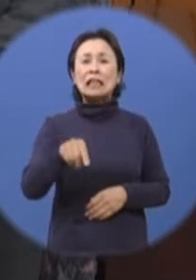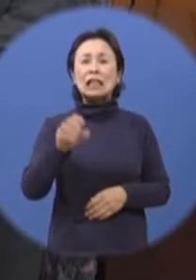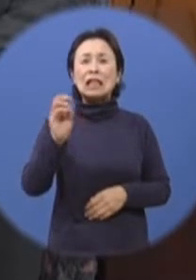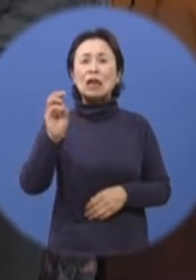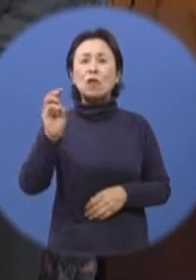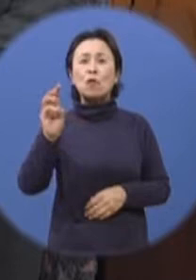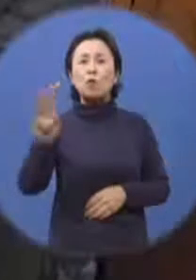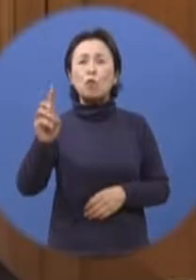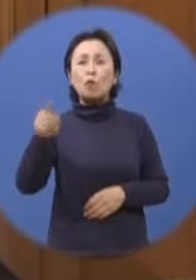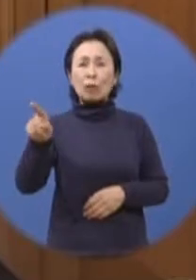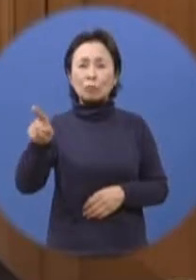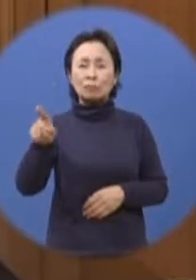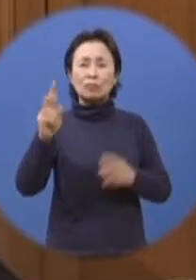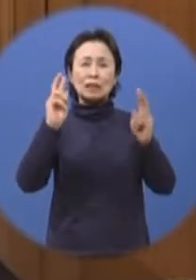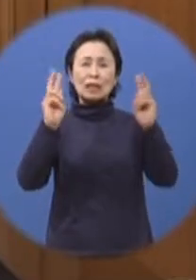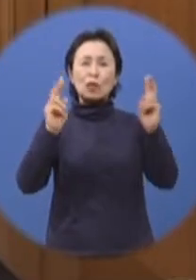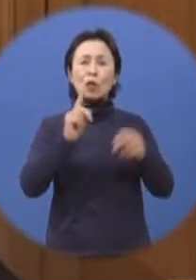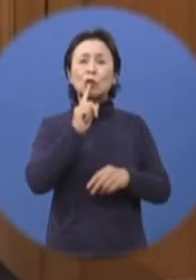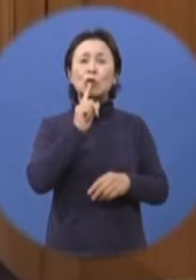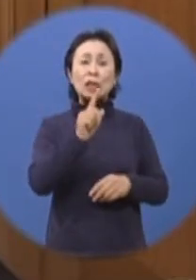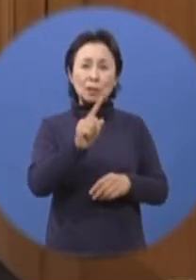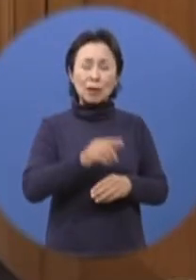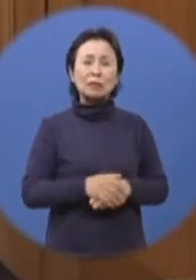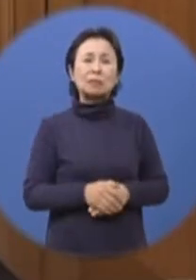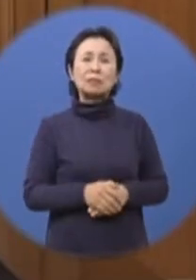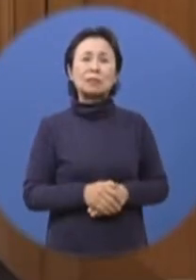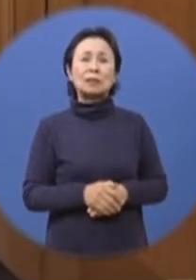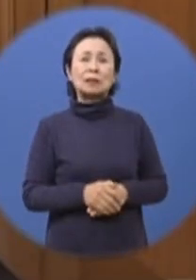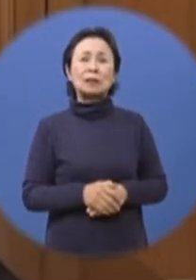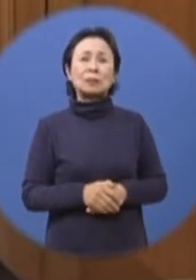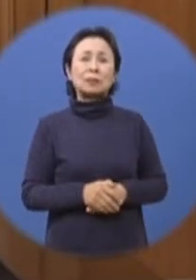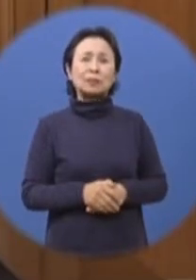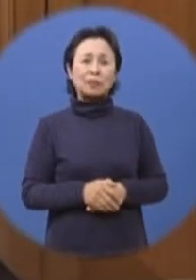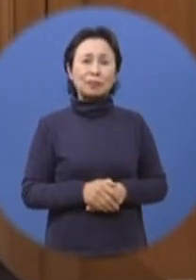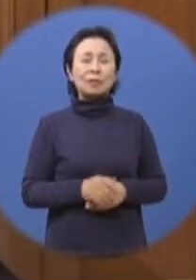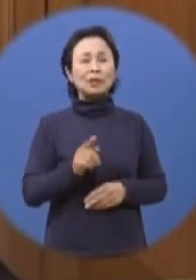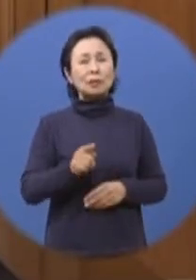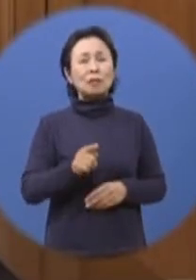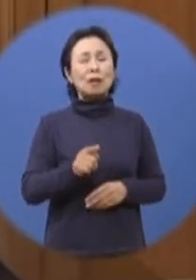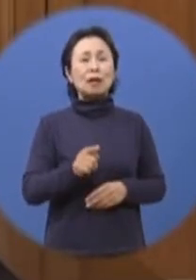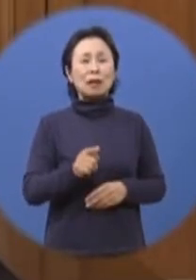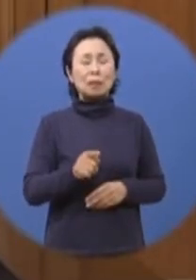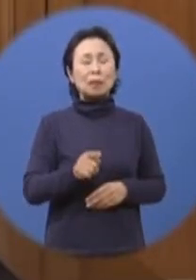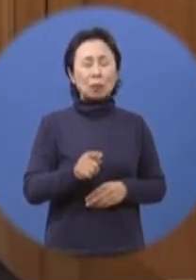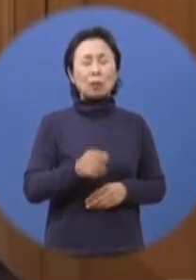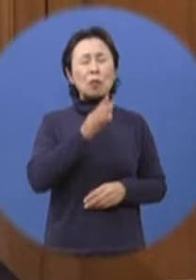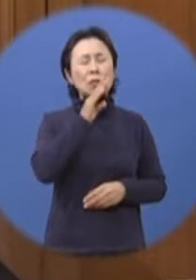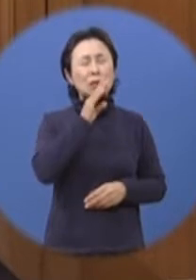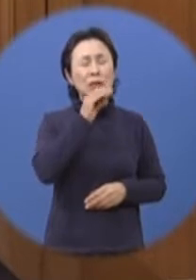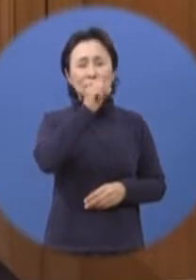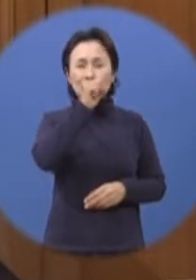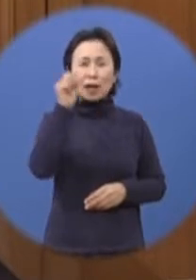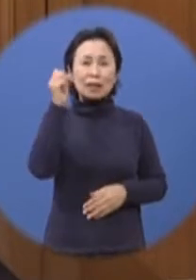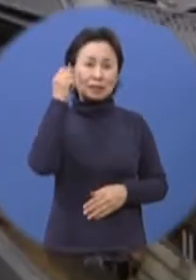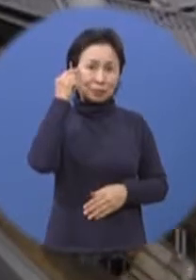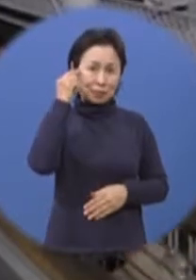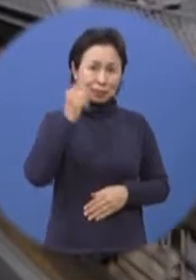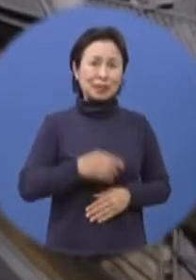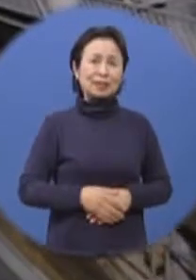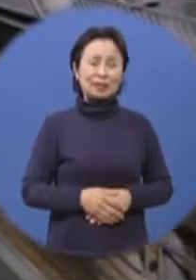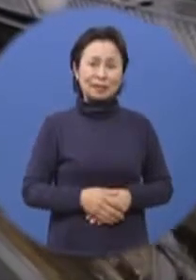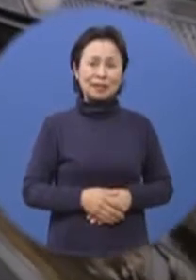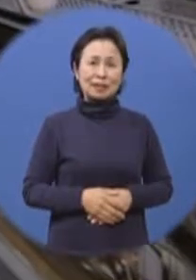オンリーワン企業の正ものすごく立派なもんだと思いますね